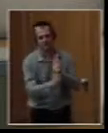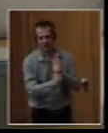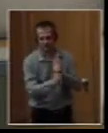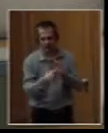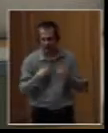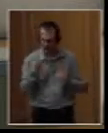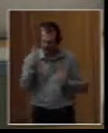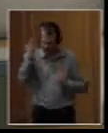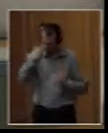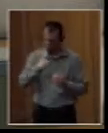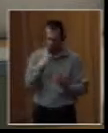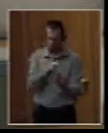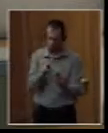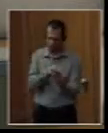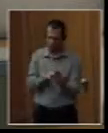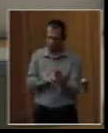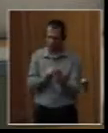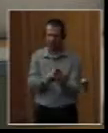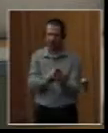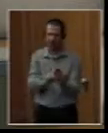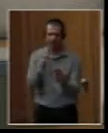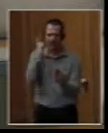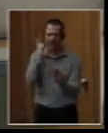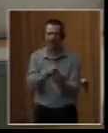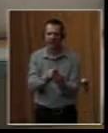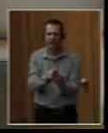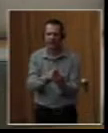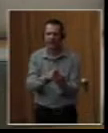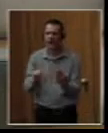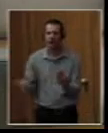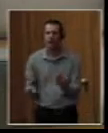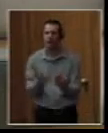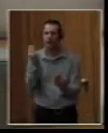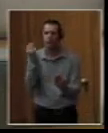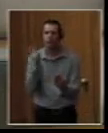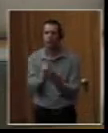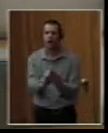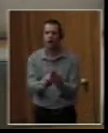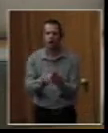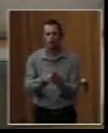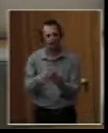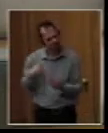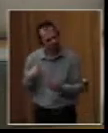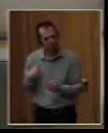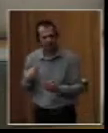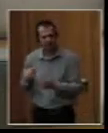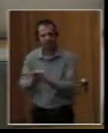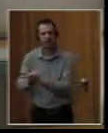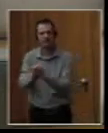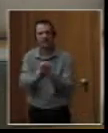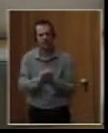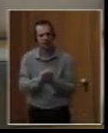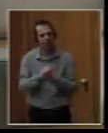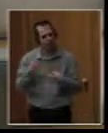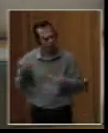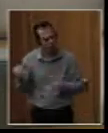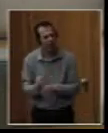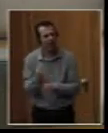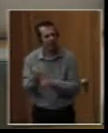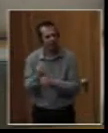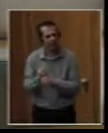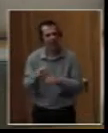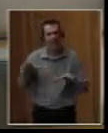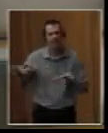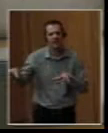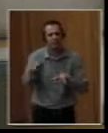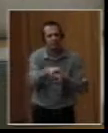εγώ την διάβασα, στηρίχθηκε πάρα πολύ και σε δουλειά που έχει κάνει η Εθνική Συνομοσπονδία και οι φορείς